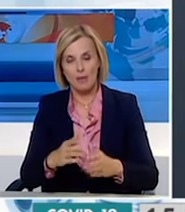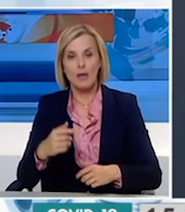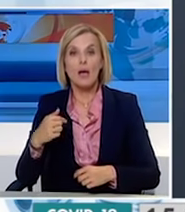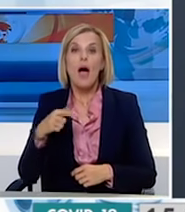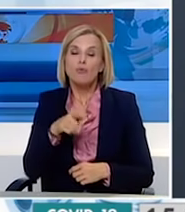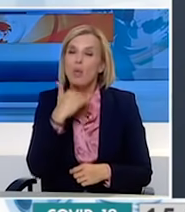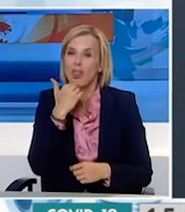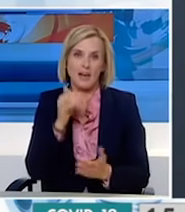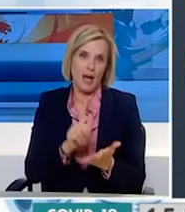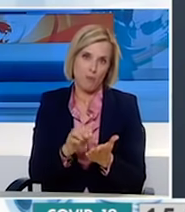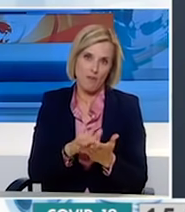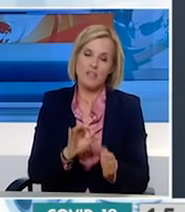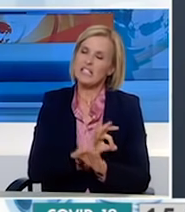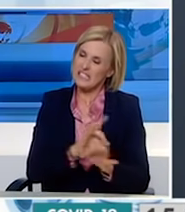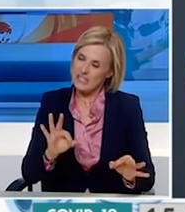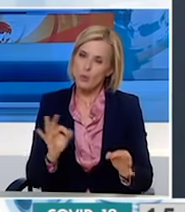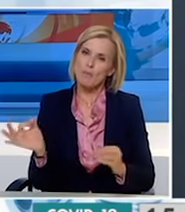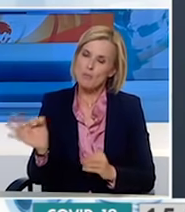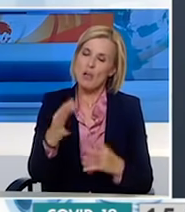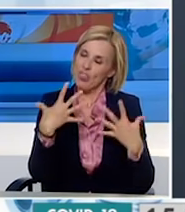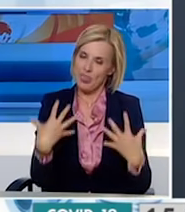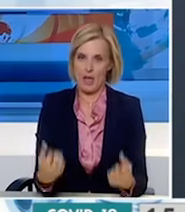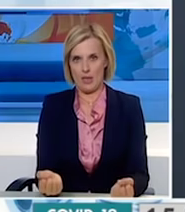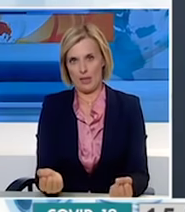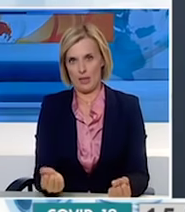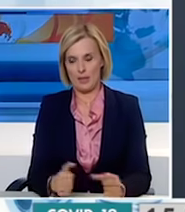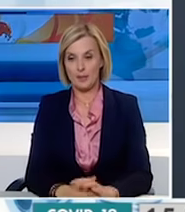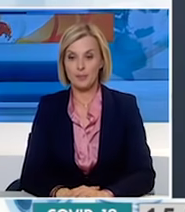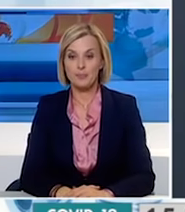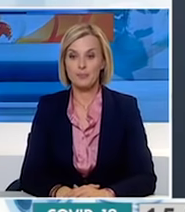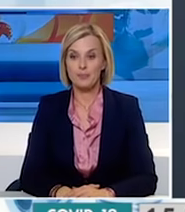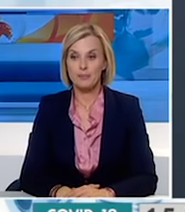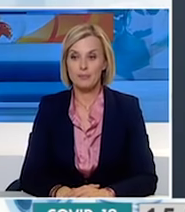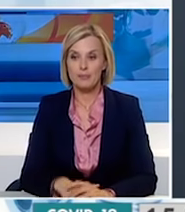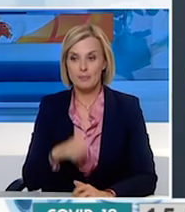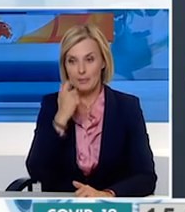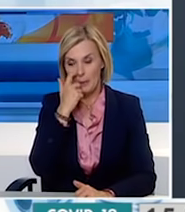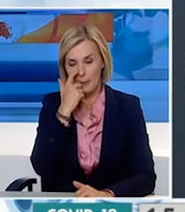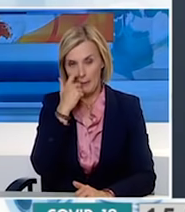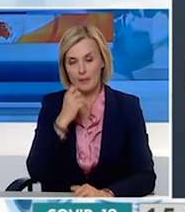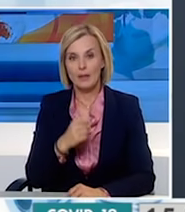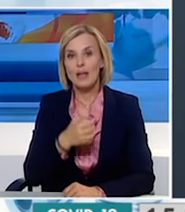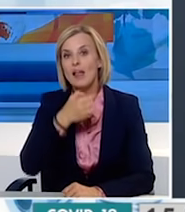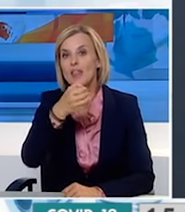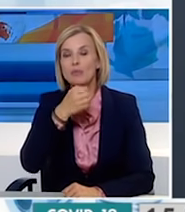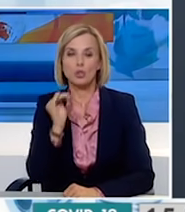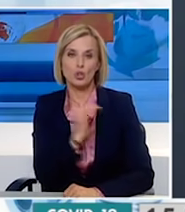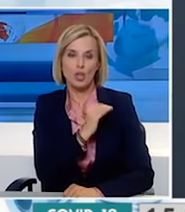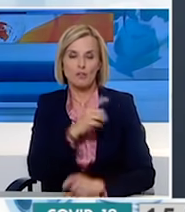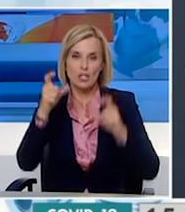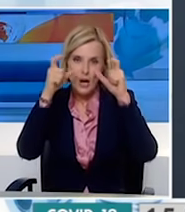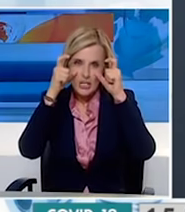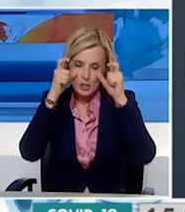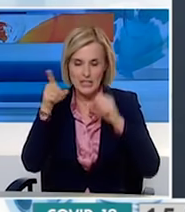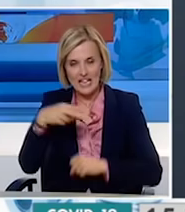δεν θα μπορέσουμε να το αποφύγουμε μέχρι να εξαφανίσουμε τον ιό. Η κυρία Καψή από τη Health Daily. Κύριε Τσιόδρα και κύριε